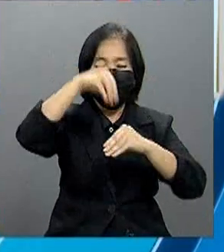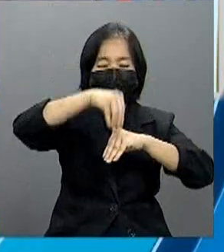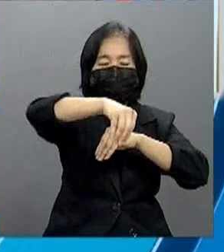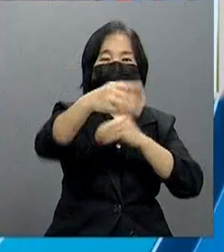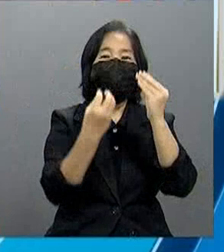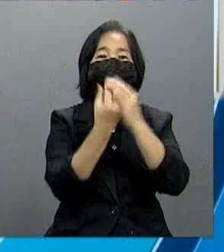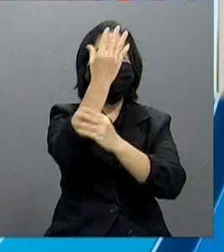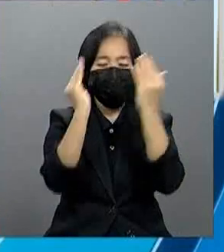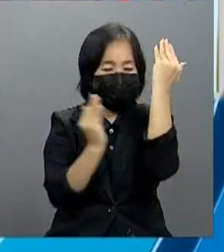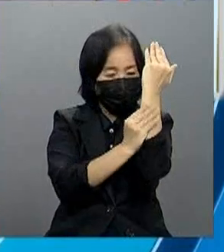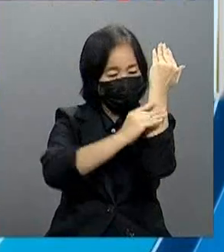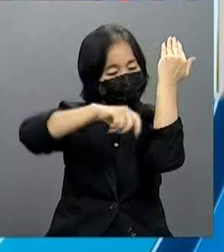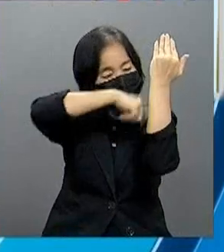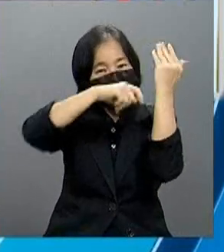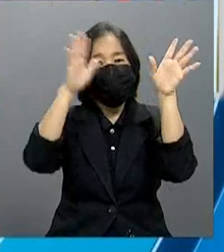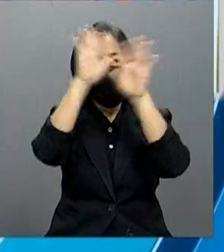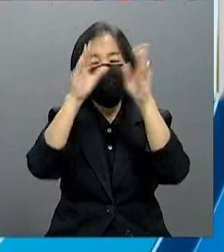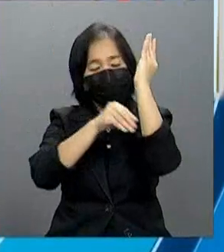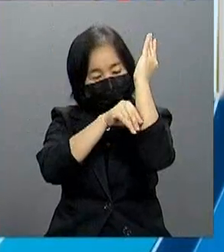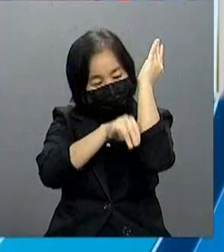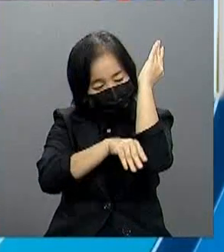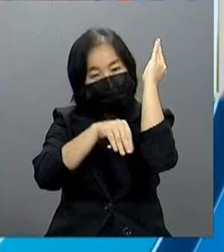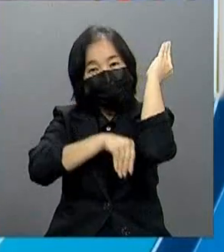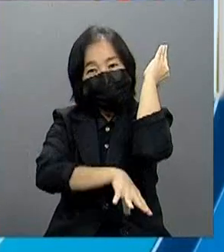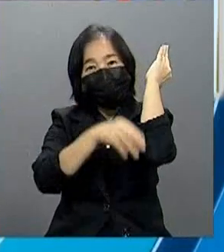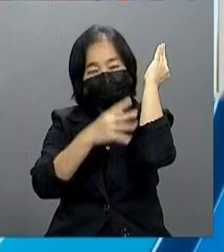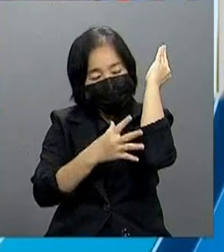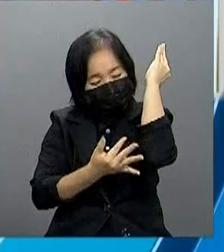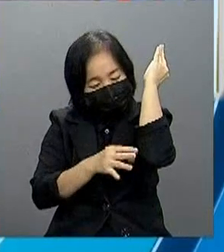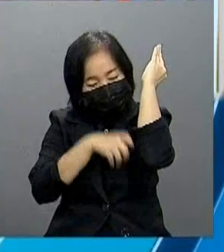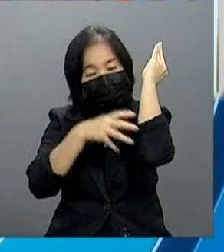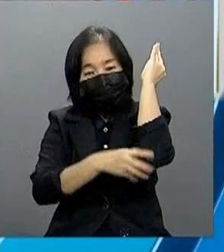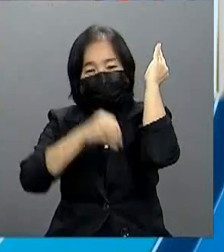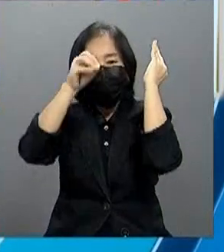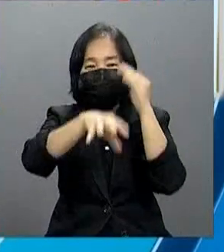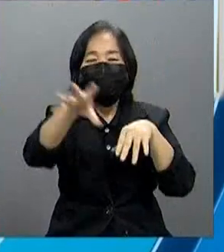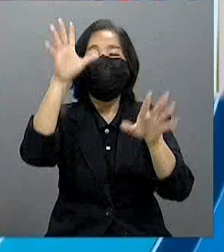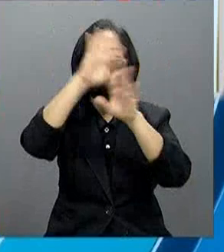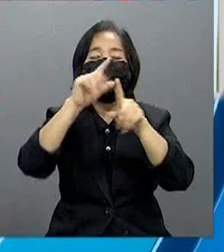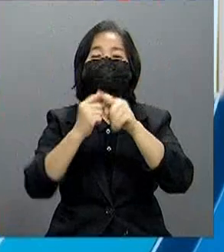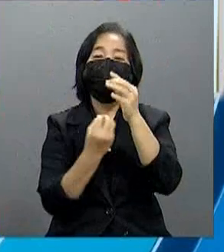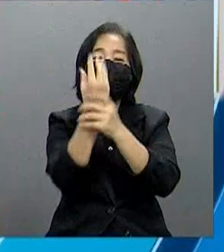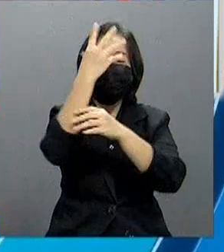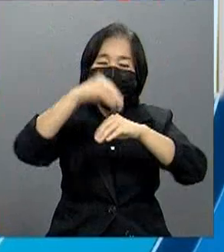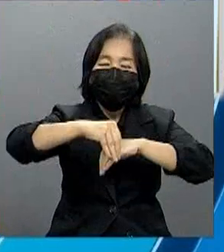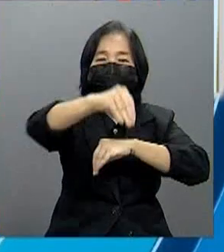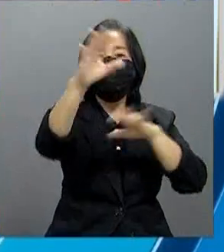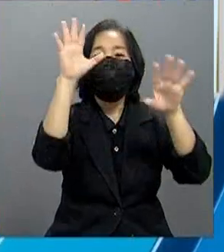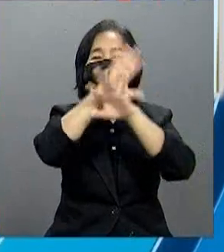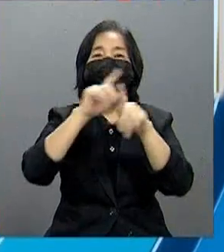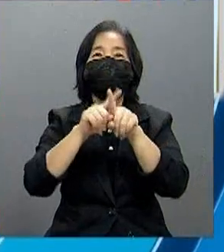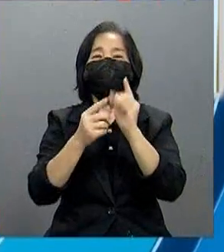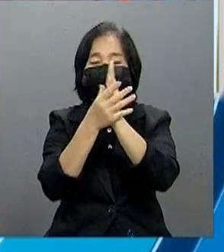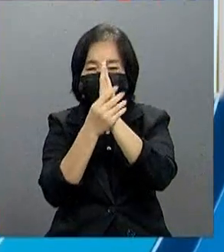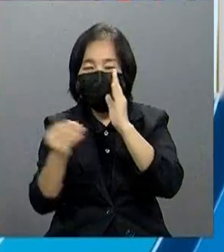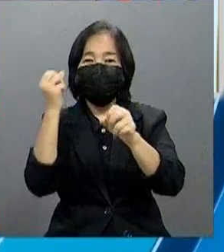แล้วก็ดึงหลังจากเพาะเสร็จแล้วรอให้มันเอฟเฟกต์กับใบยาสูบเราก็ดึงไอ้ที่มันเอฟเฟกต์แล้วน่ะออกมาเป็นวัคซีนอย่าง น ี้เข้าใจถูกไหม ประม